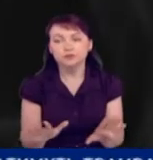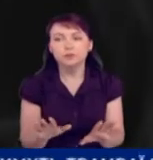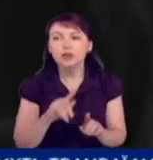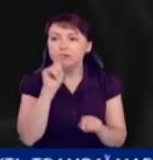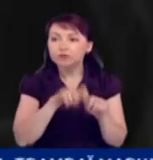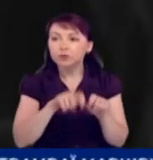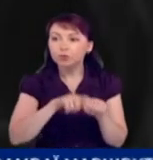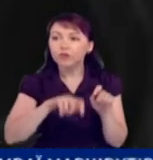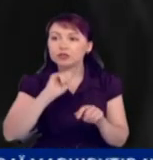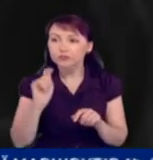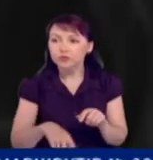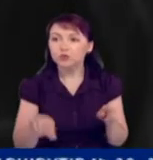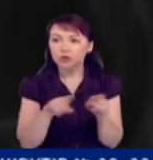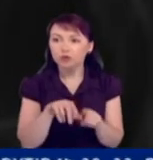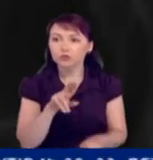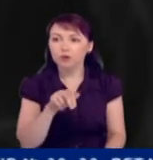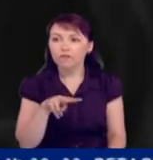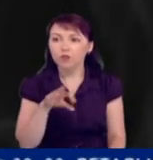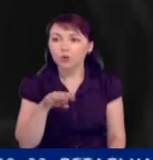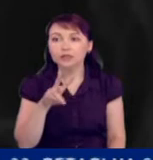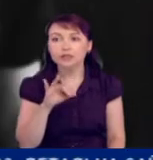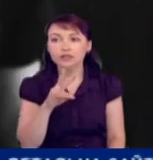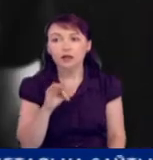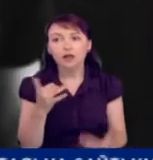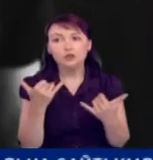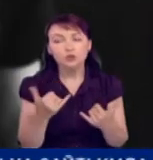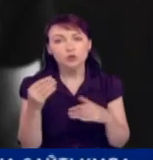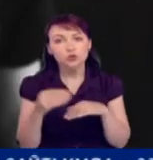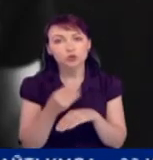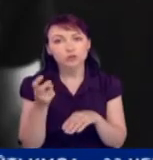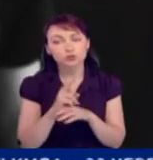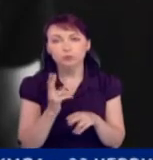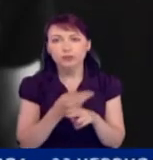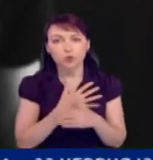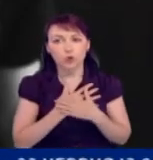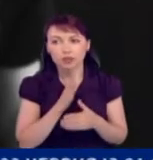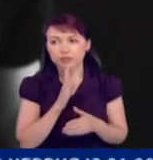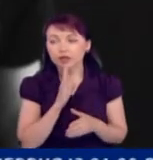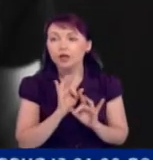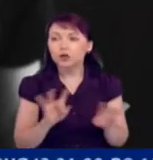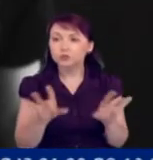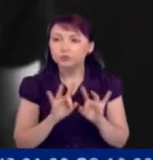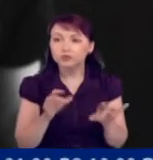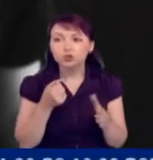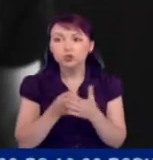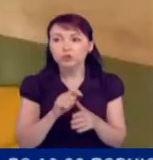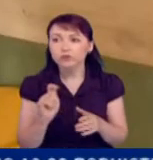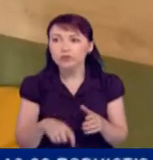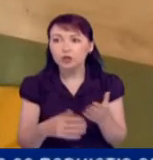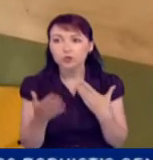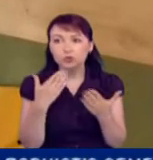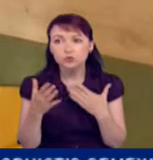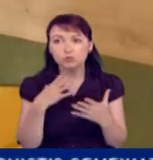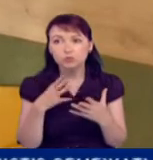Випробування війною пройшли і Павло та Ніна. Щоправда, сьогодні чоловік прийшов без коханої. Розповідає, що до війни їх стосунки